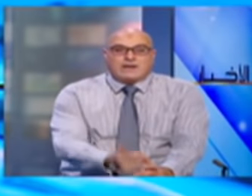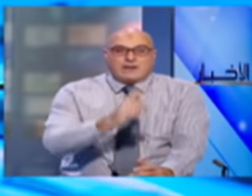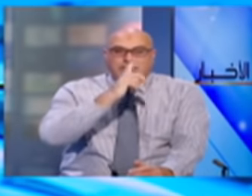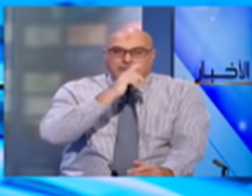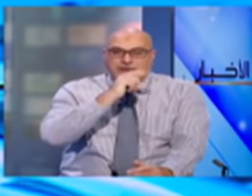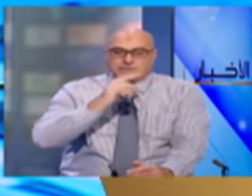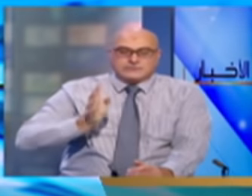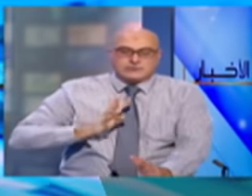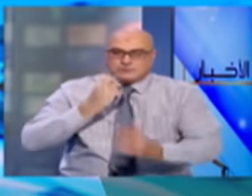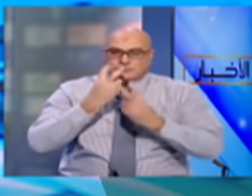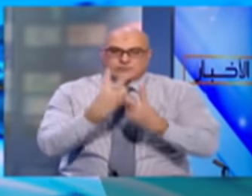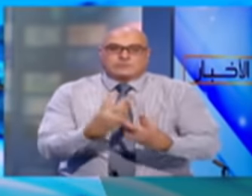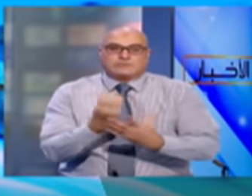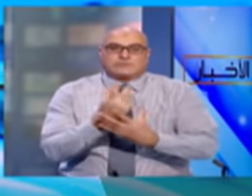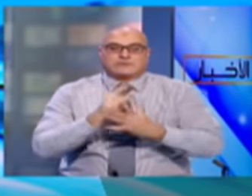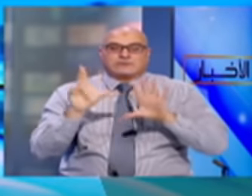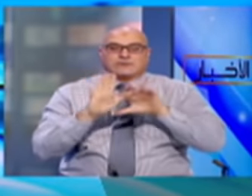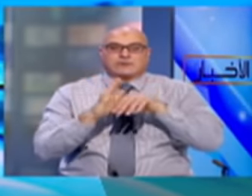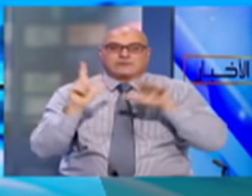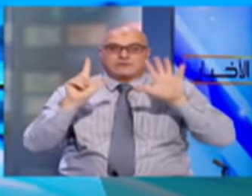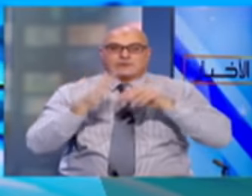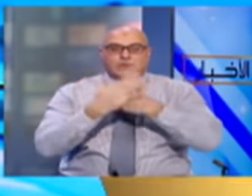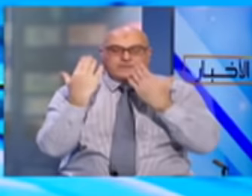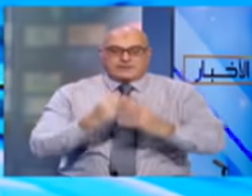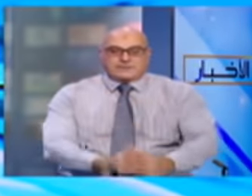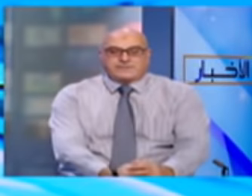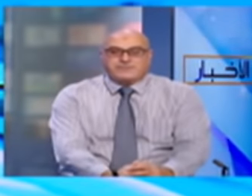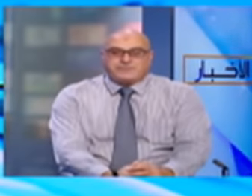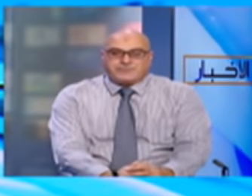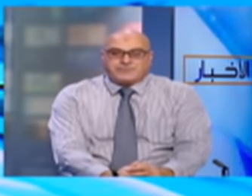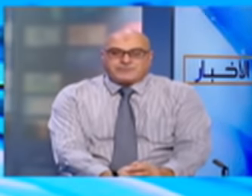أسعدتم صباحا مشاهدينا، أهلا بكم إلى أولى نشرتنا الإخبارية.